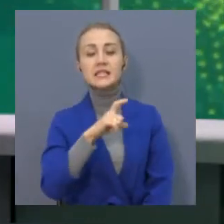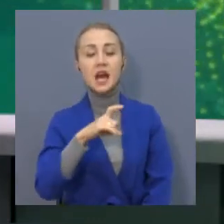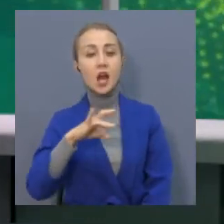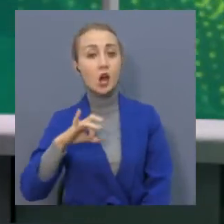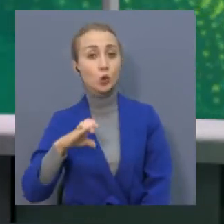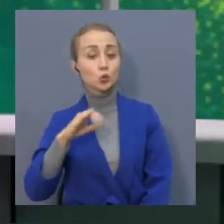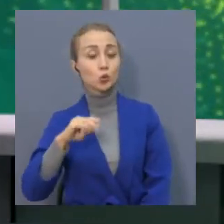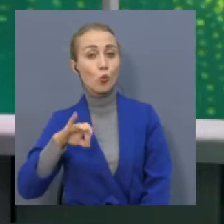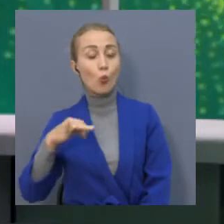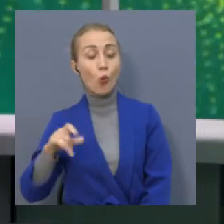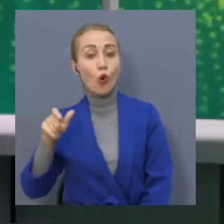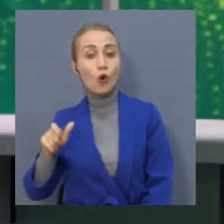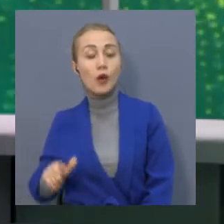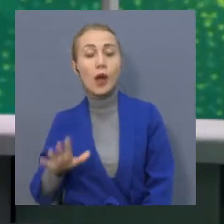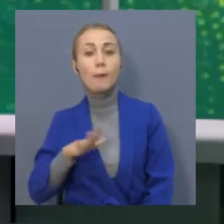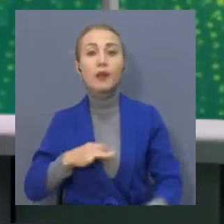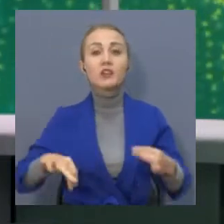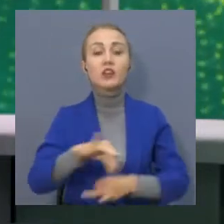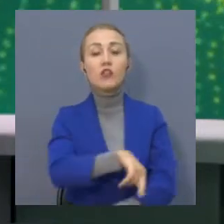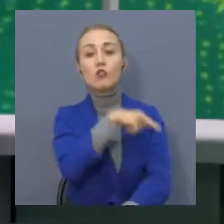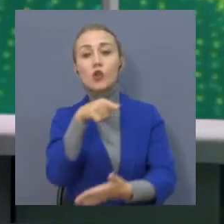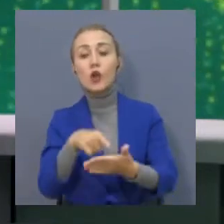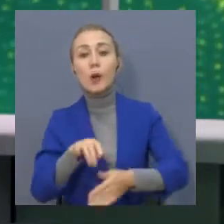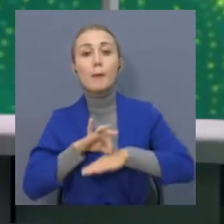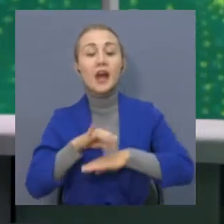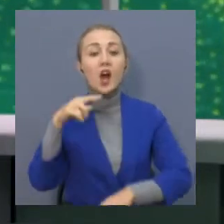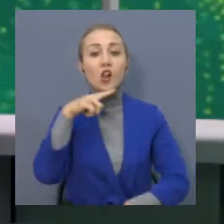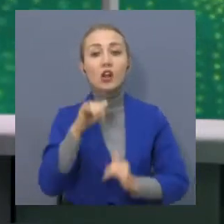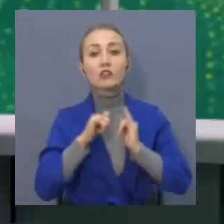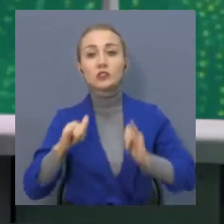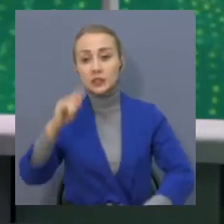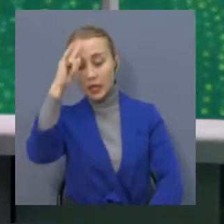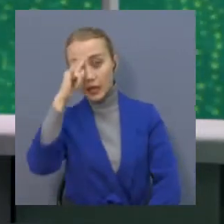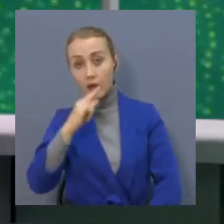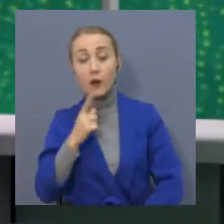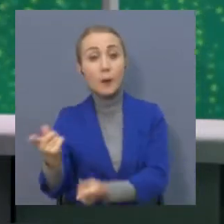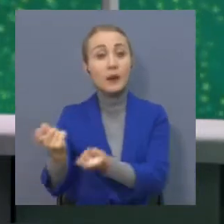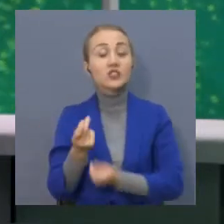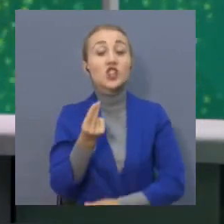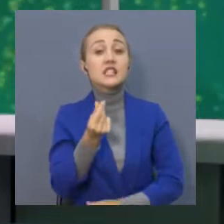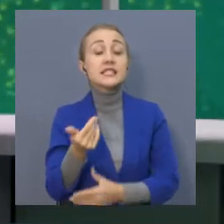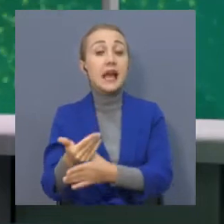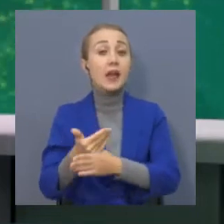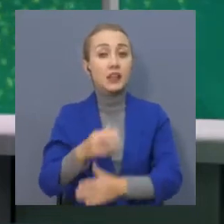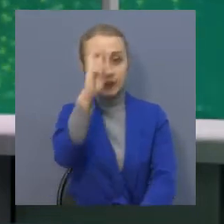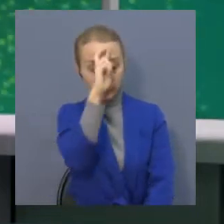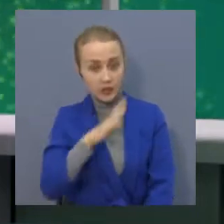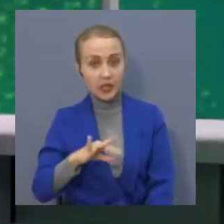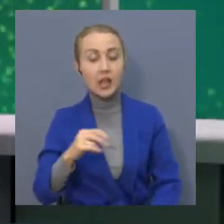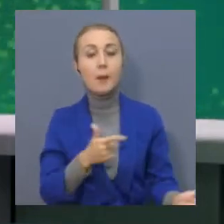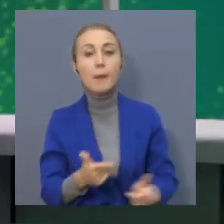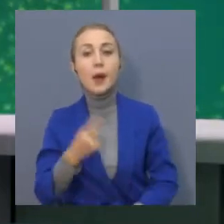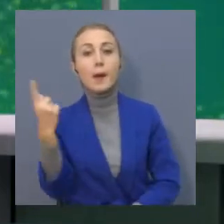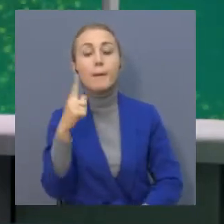Қазақстан экономикалық дамуын ілгерілету, елімізге инвестиция тарту және кеңестің қазанда өтетін бірінші отырысына дайындық мәселелер талқыланды,